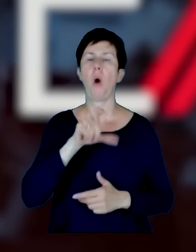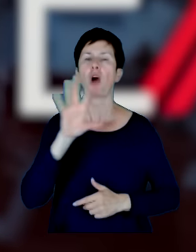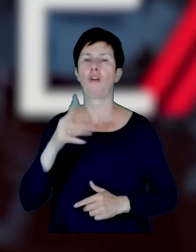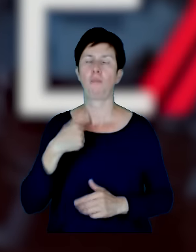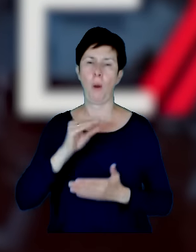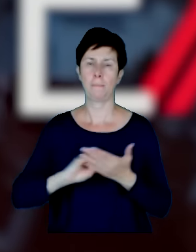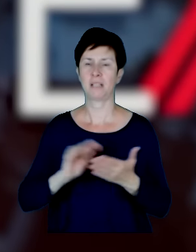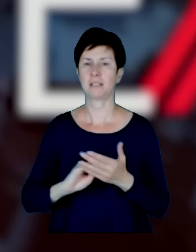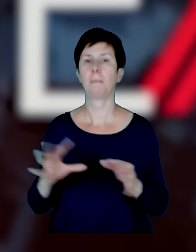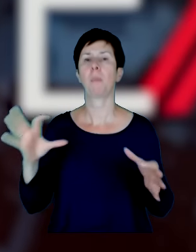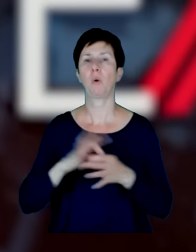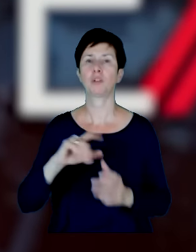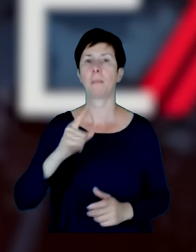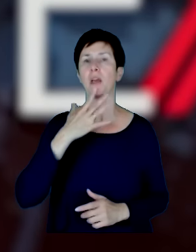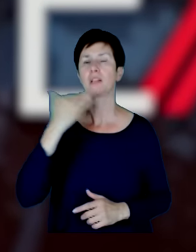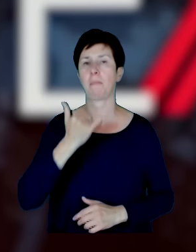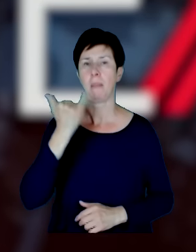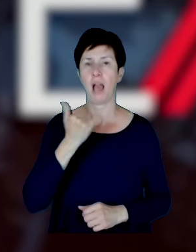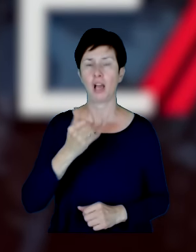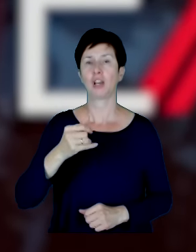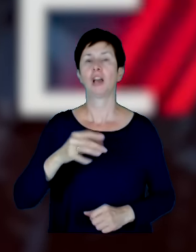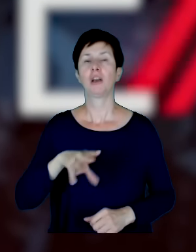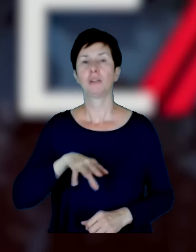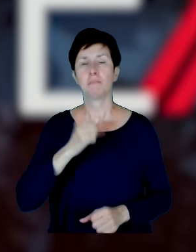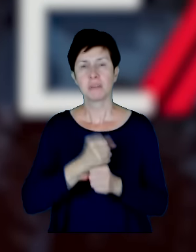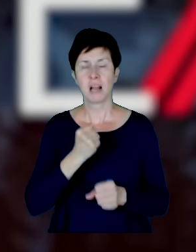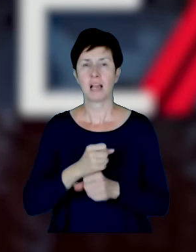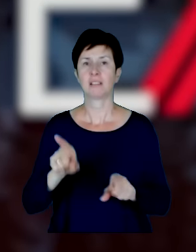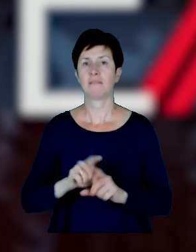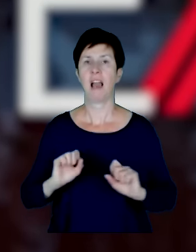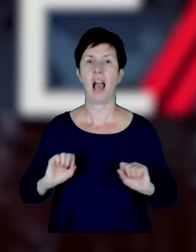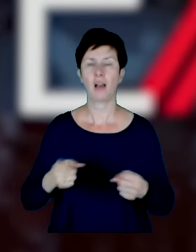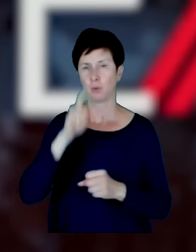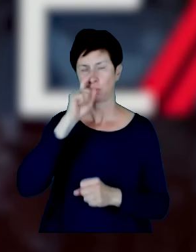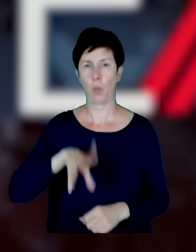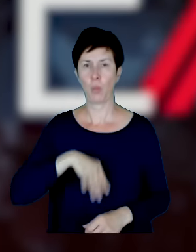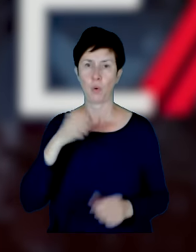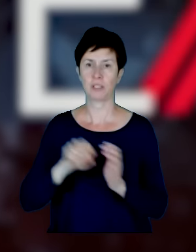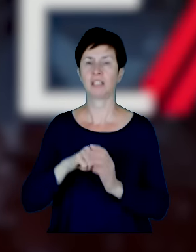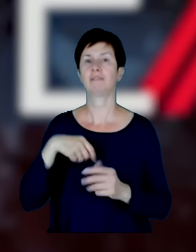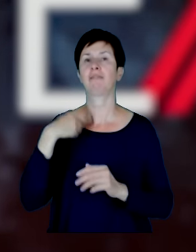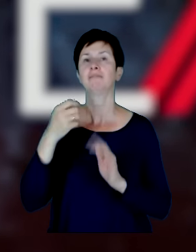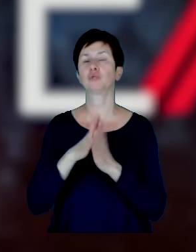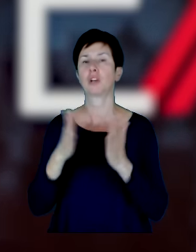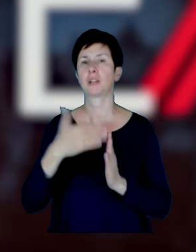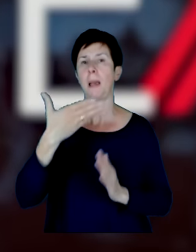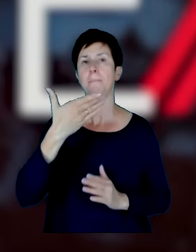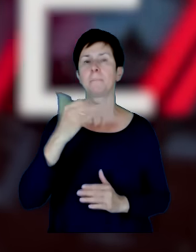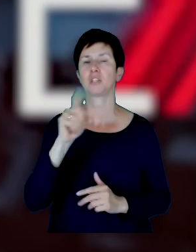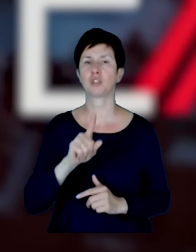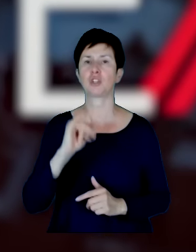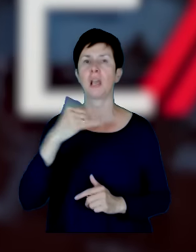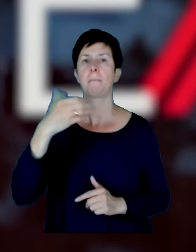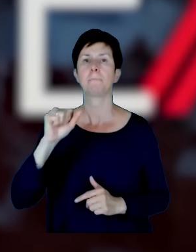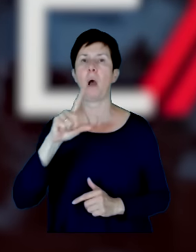pierwszomajowe święta pracy ze wzmożoną aktywnością złego ducha znajdziemy na przykład w mistrzu i Małgorzacie czy nie jest to aby spiskowa